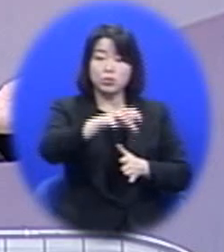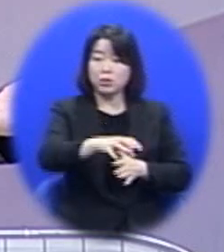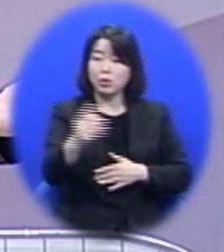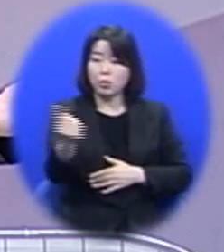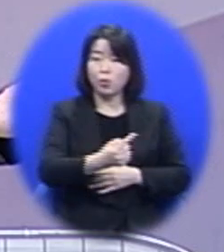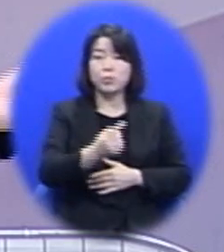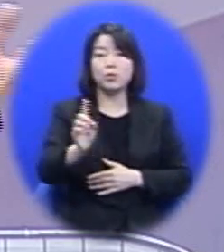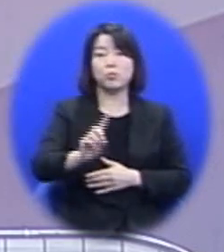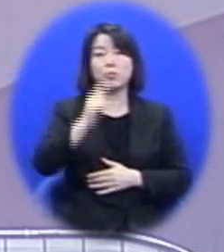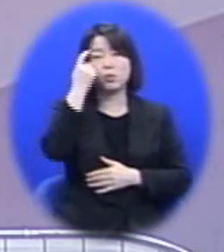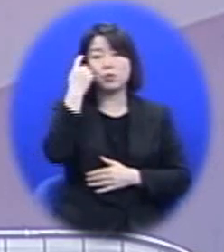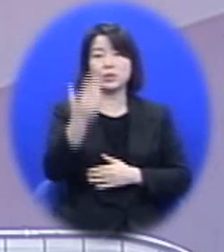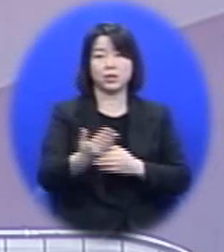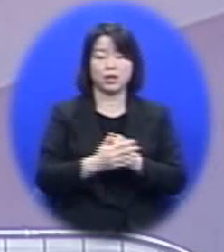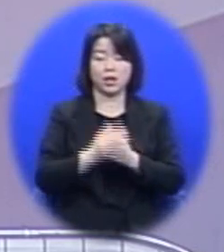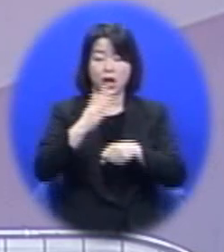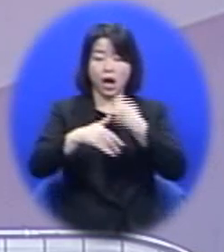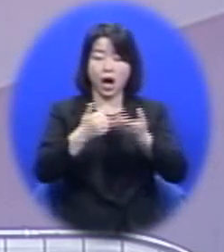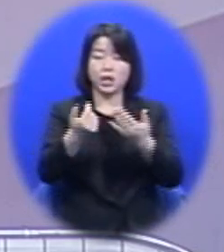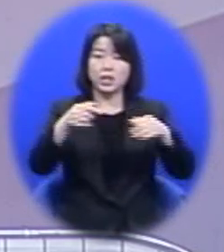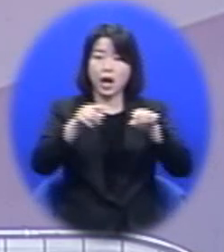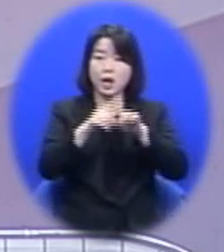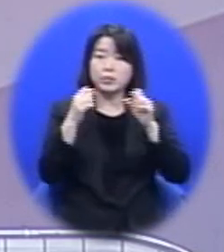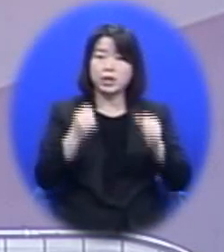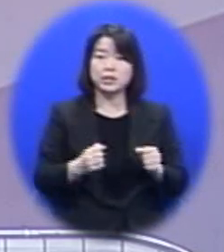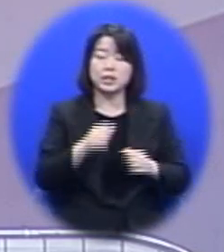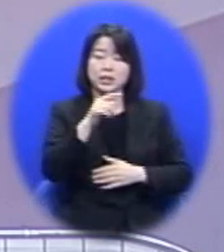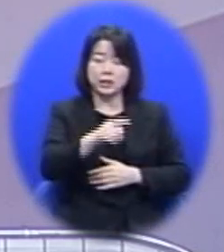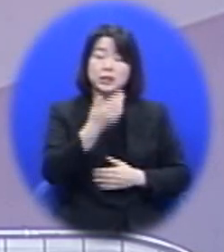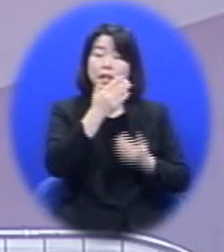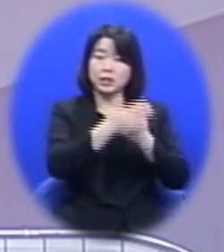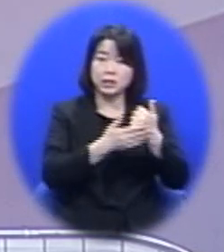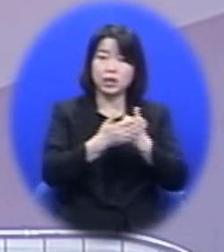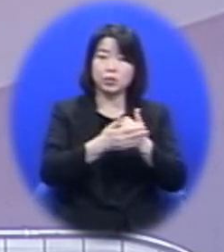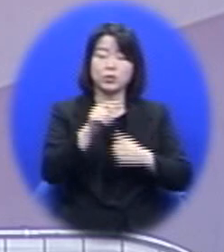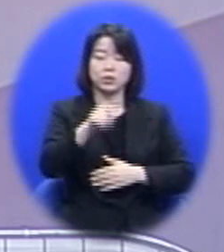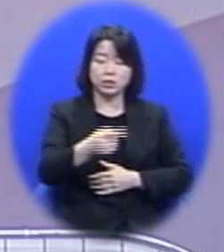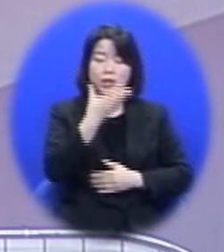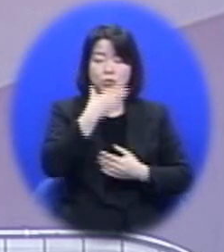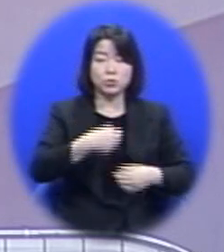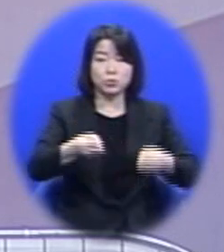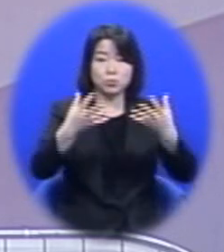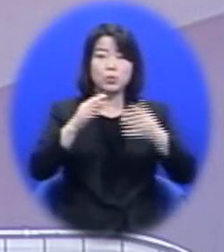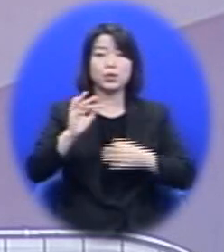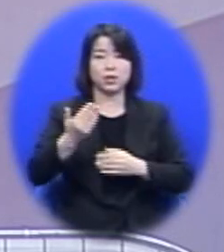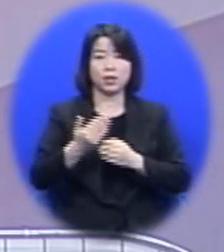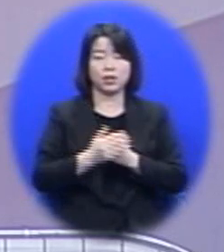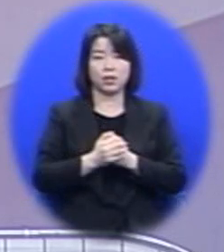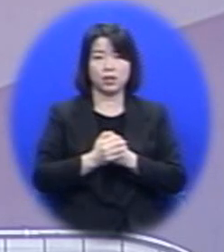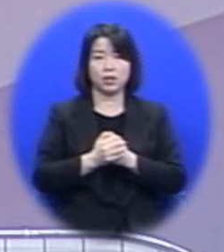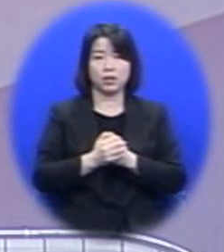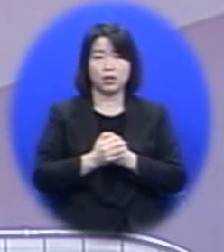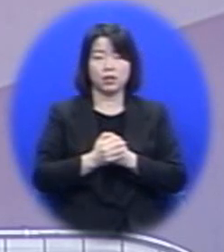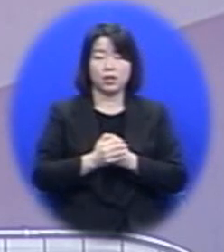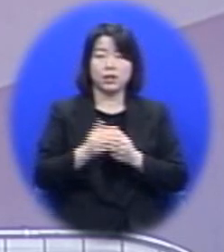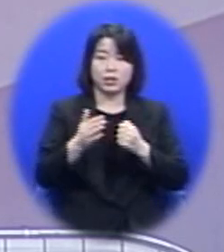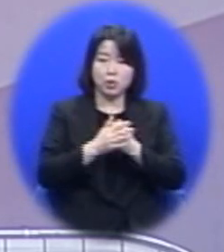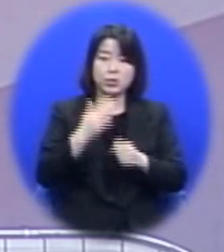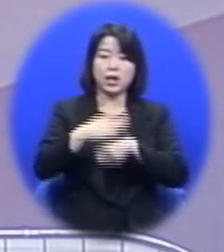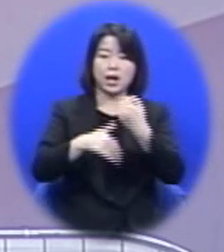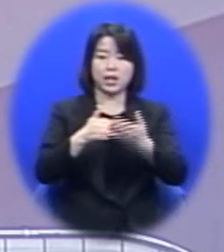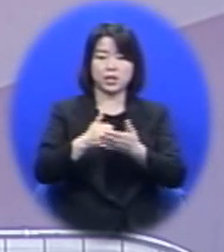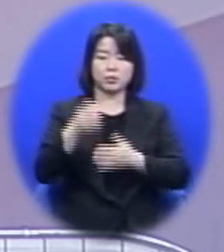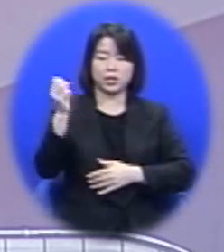뭐합니까? 하나님이 함께 하시는 것이 그것이 은혜요. 그것이 축복인데. 그래서 하나님께